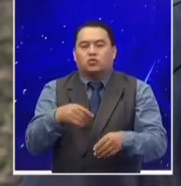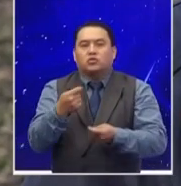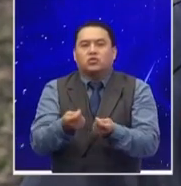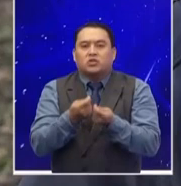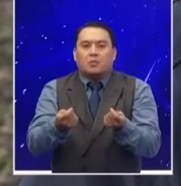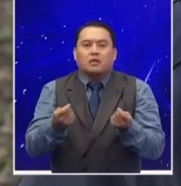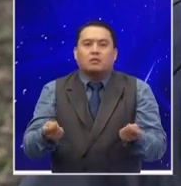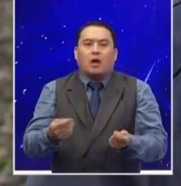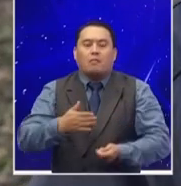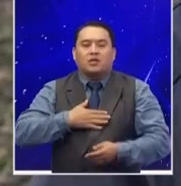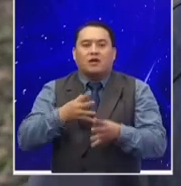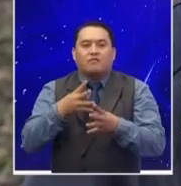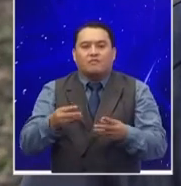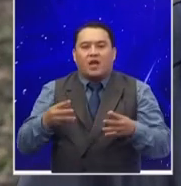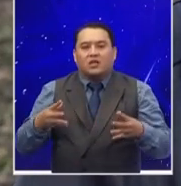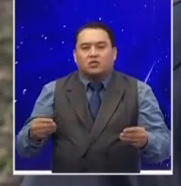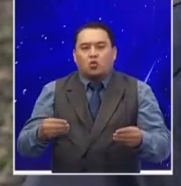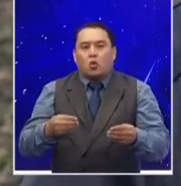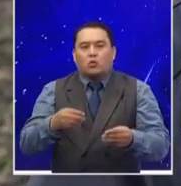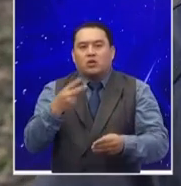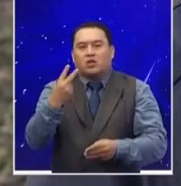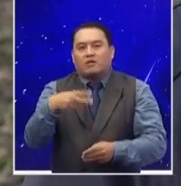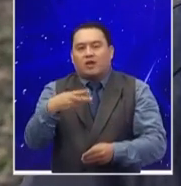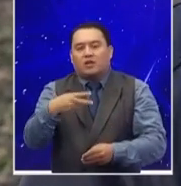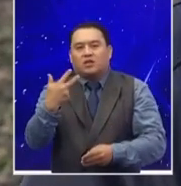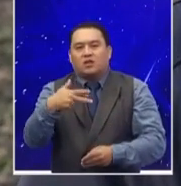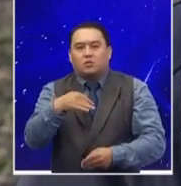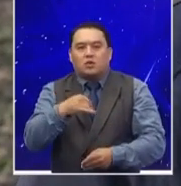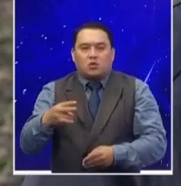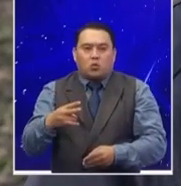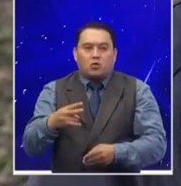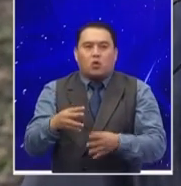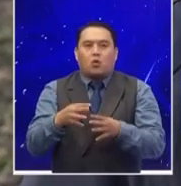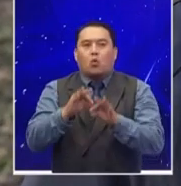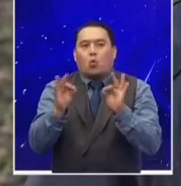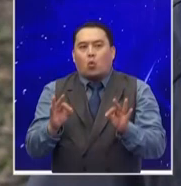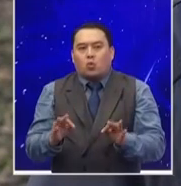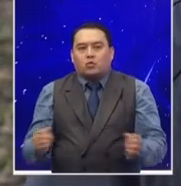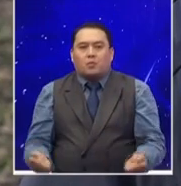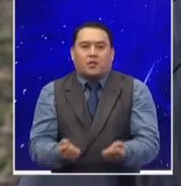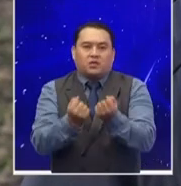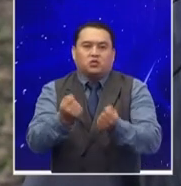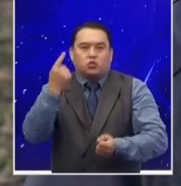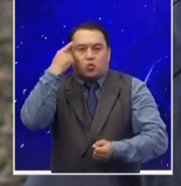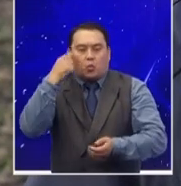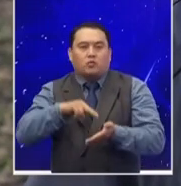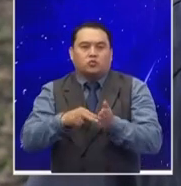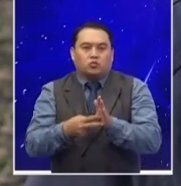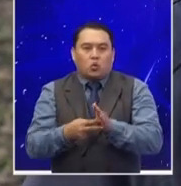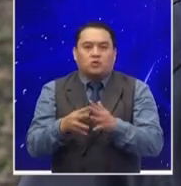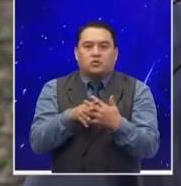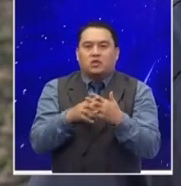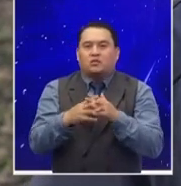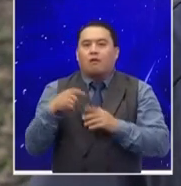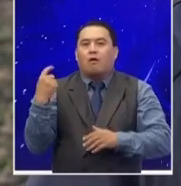семена, например, весной наличку столько, например, 20-30 миллионов уже не даем, а осенью рассчитываемся. Это тоже большая поддержка, потому что крестьяне